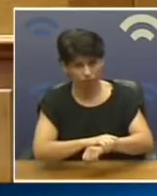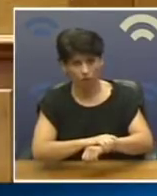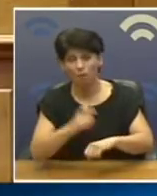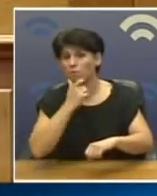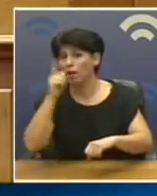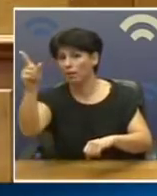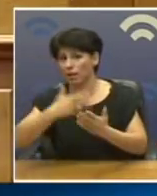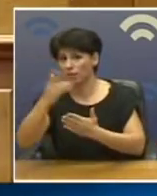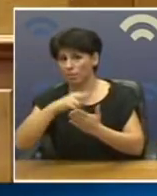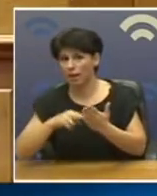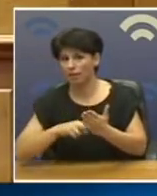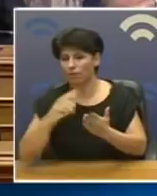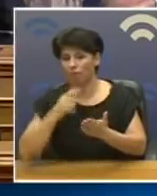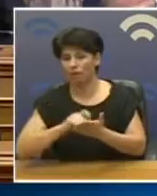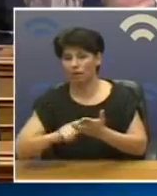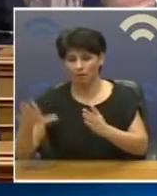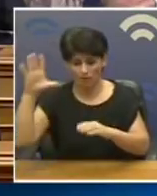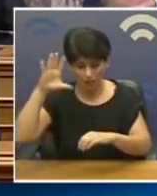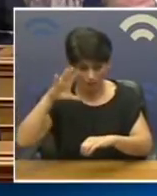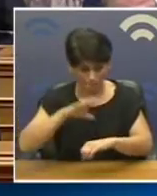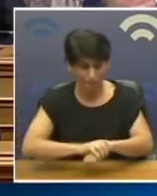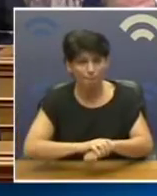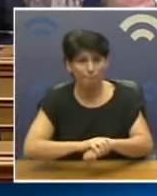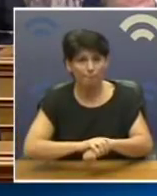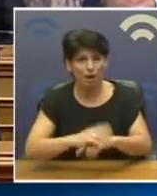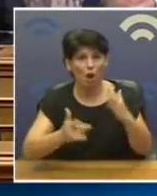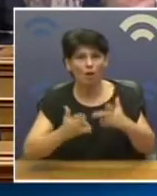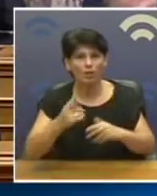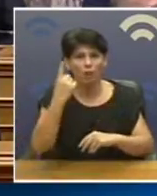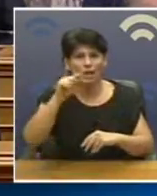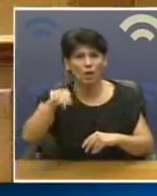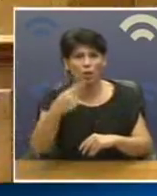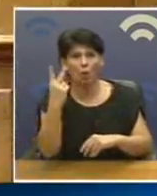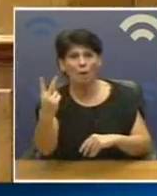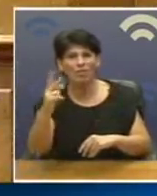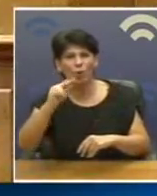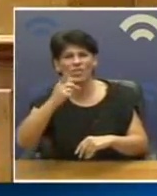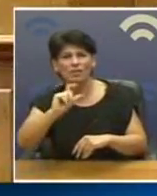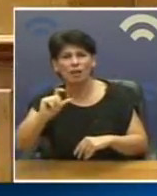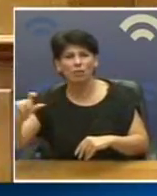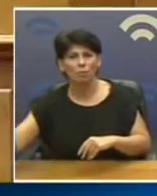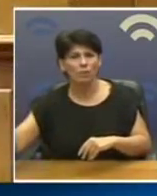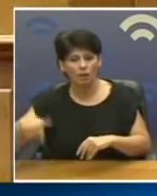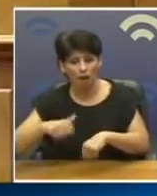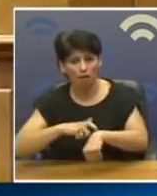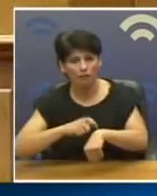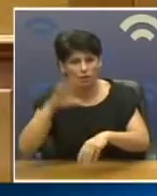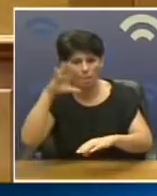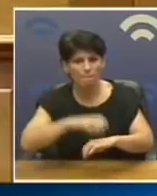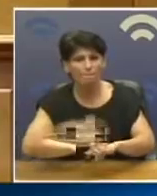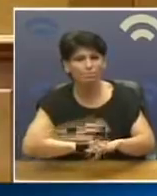λέει 1,2 δις. Όχι οι 10 και 20 και 30 εκατομμύρια. 1,2 δισεκατομμύρια